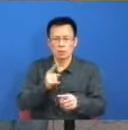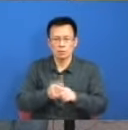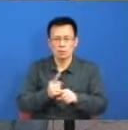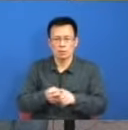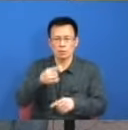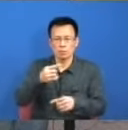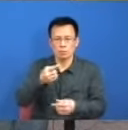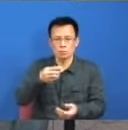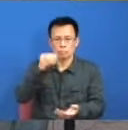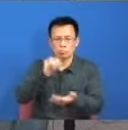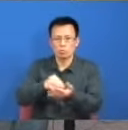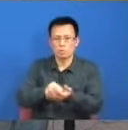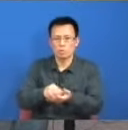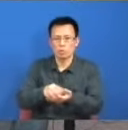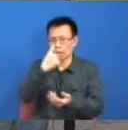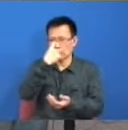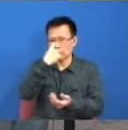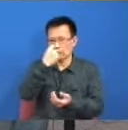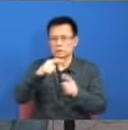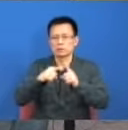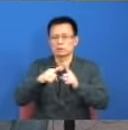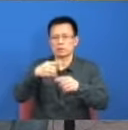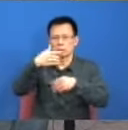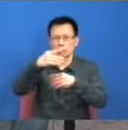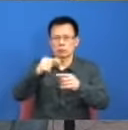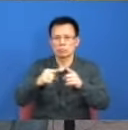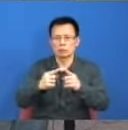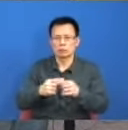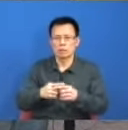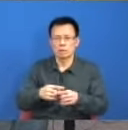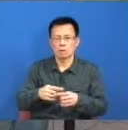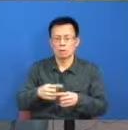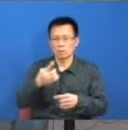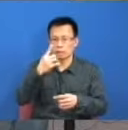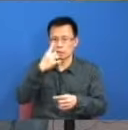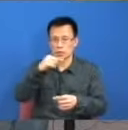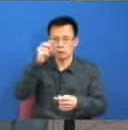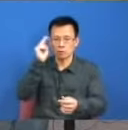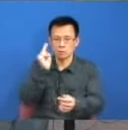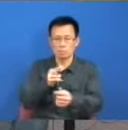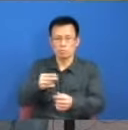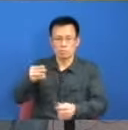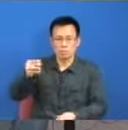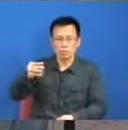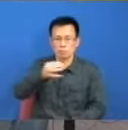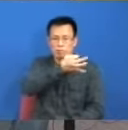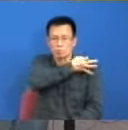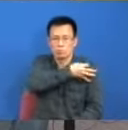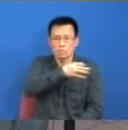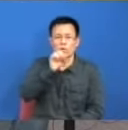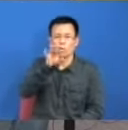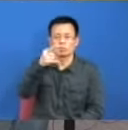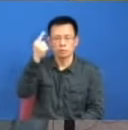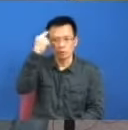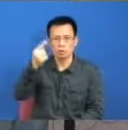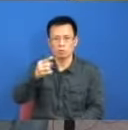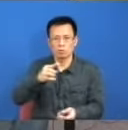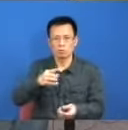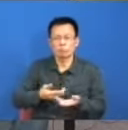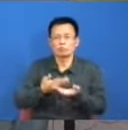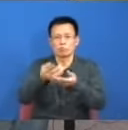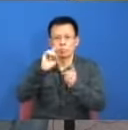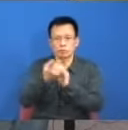國人嚟嘅。 係咪新？ 咁我就同佢講過兩句嘅，我就話俾佢聽，我話你要付出代價嘅喎。我話 you